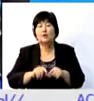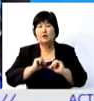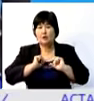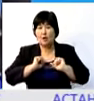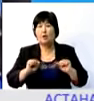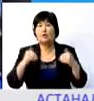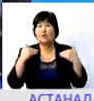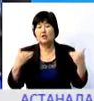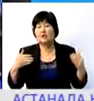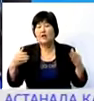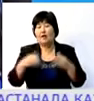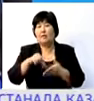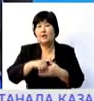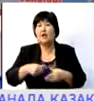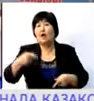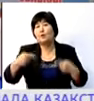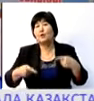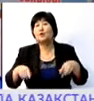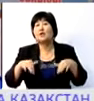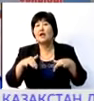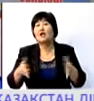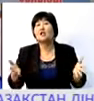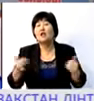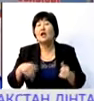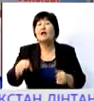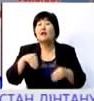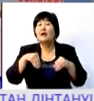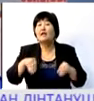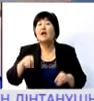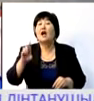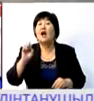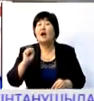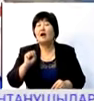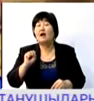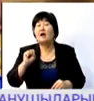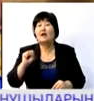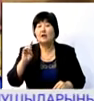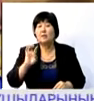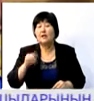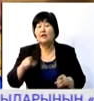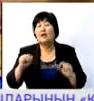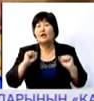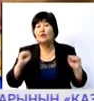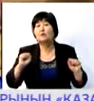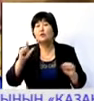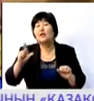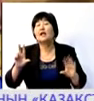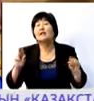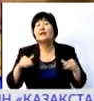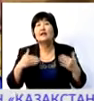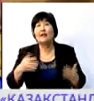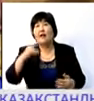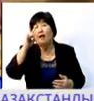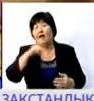жігіттерді командасымен бірге белдесуге шақырыпты. Дән атасы Ыбырайдың еңбек жолын өнеге еткен аудан әкімі спортшыларға сәттілік тіледі. Қазақ